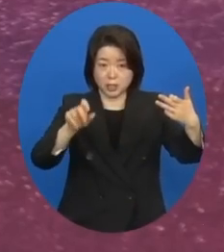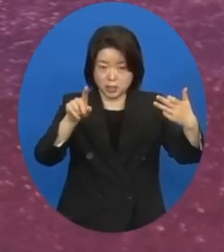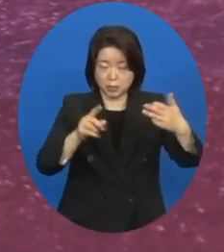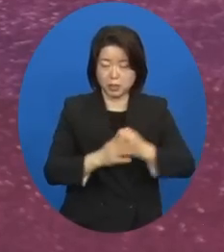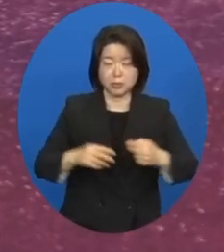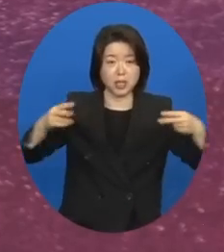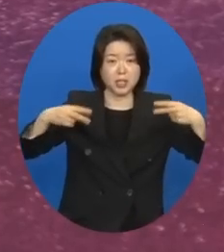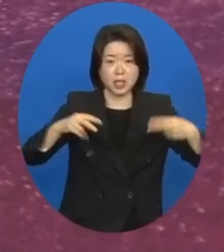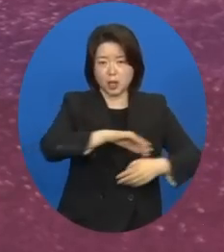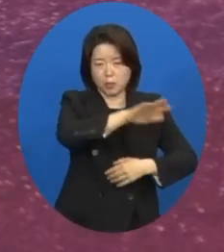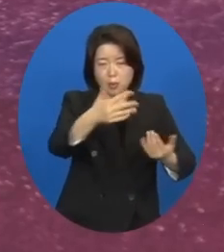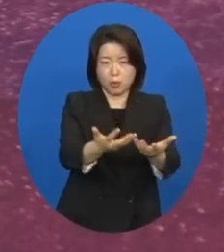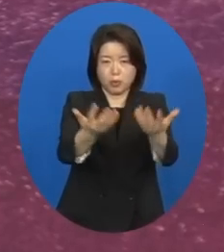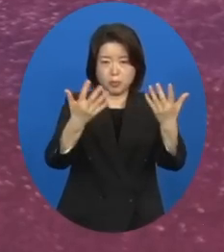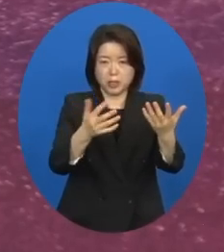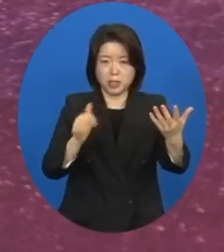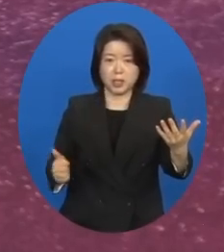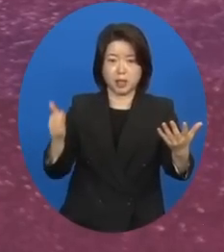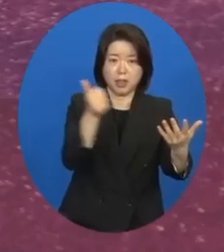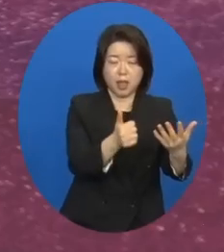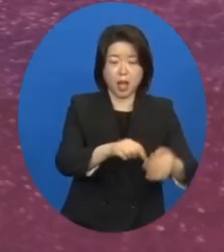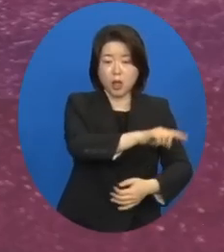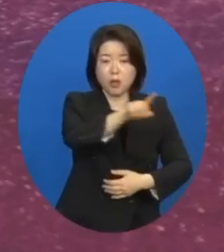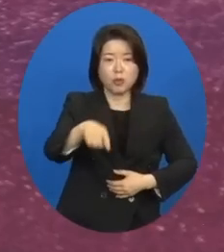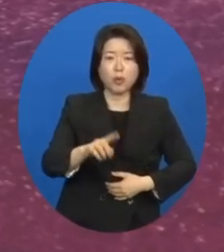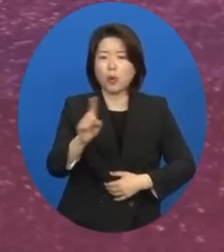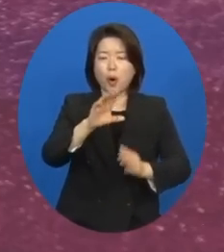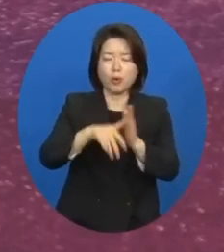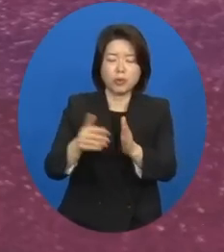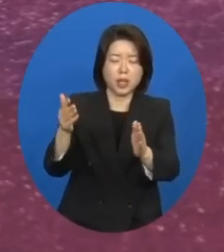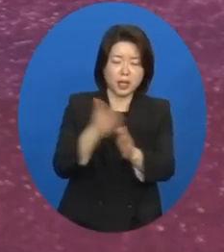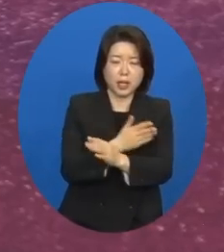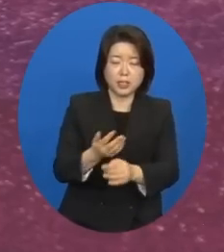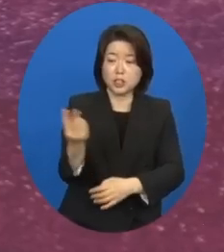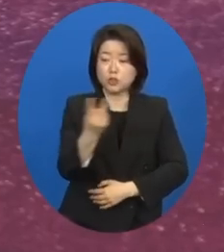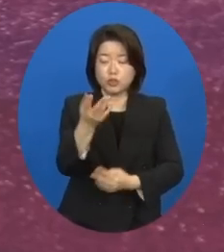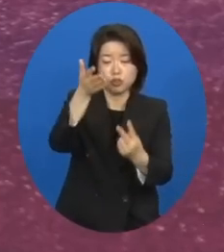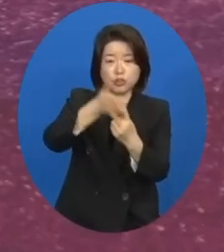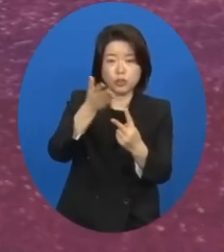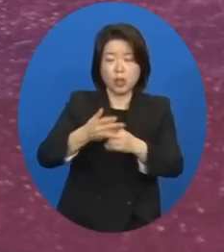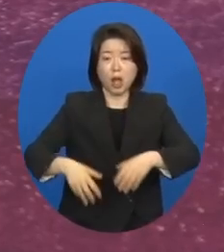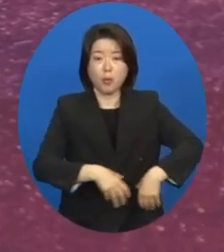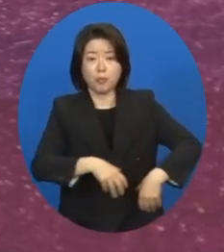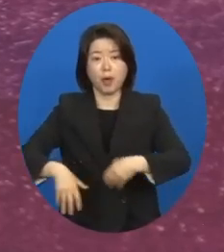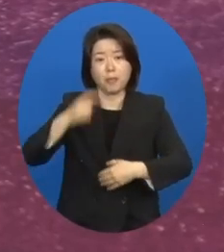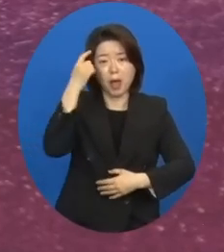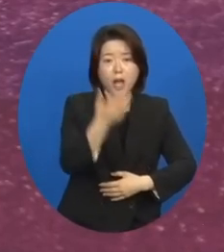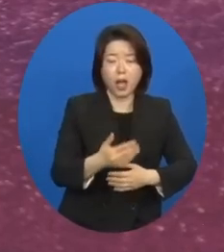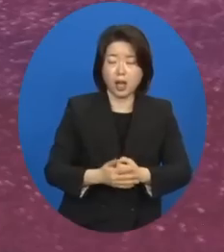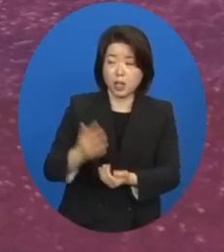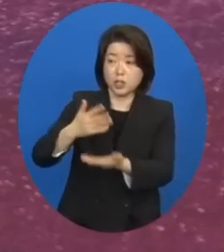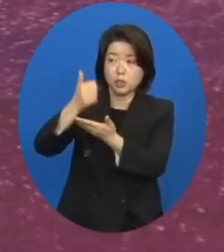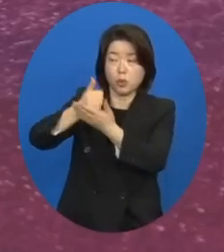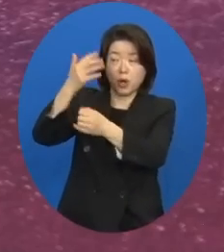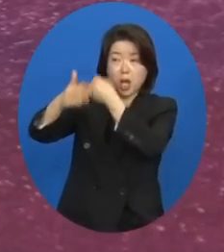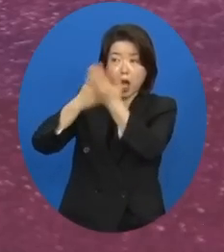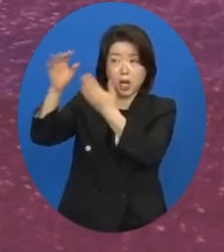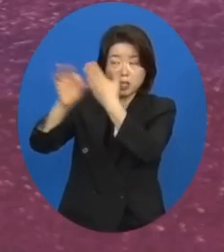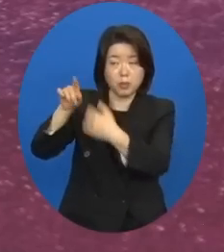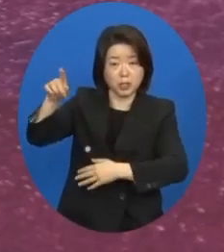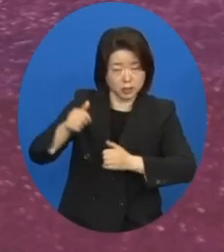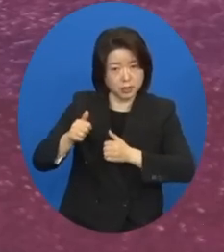나와가 이르되 너희가 어느 때까지 둘 사이에 머뭇머뭇하려느냐? 여호와가 만일 하나님이면 그를